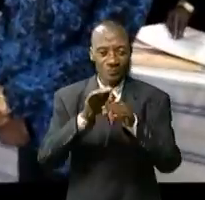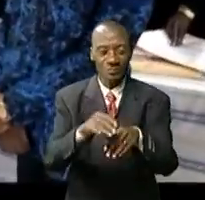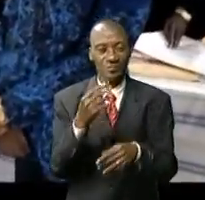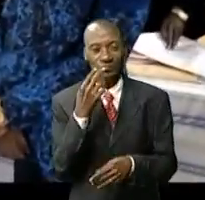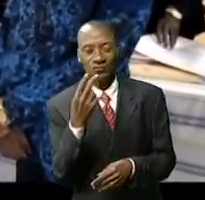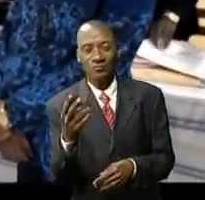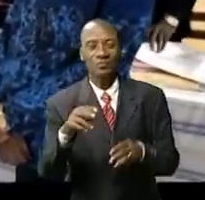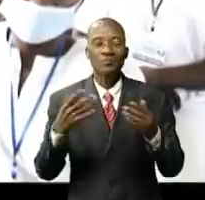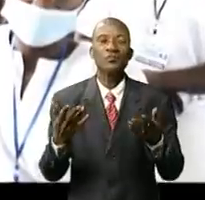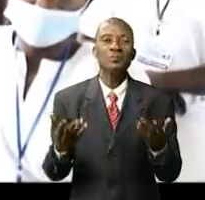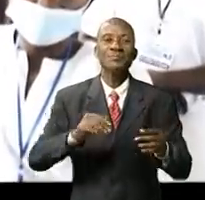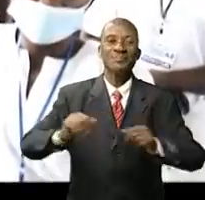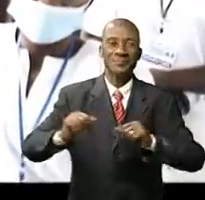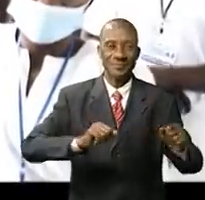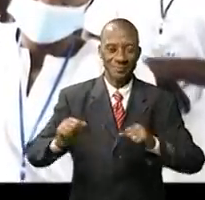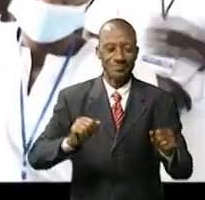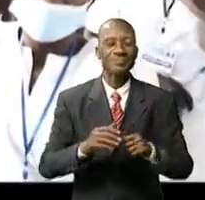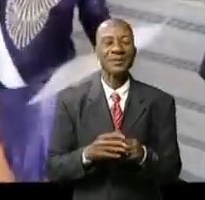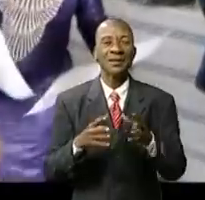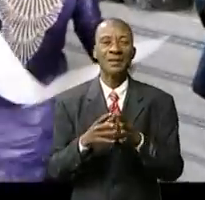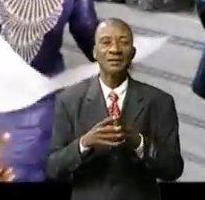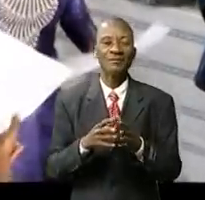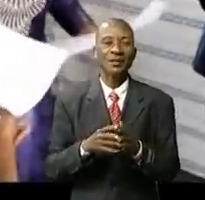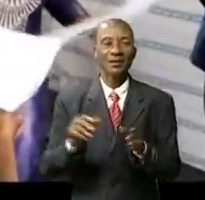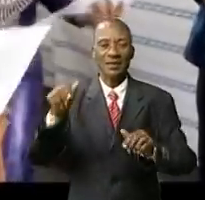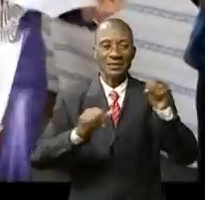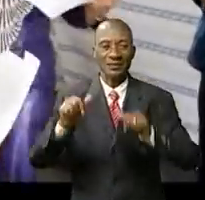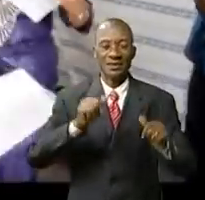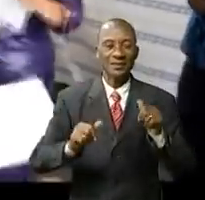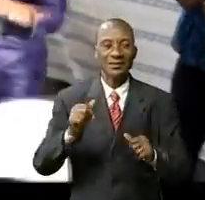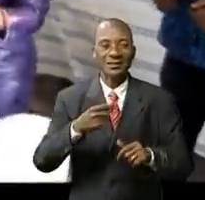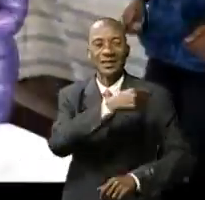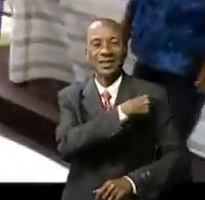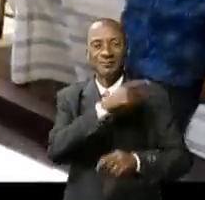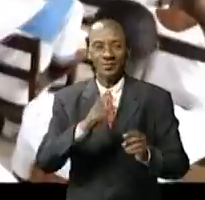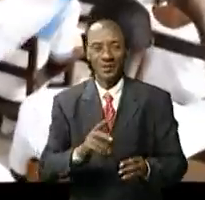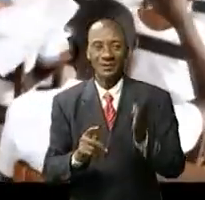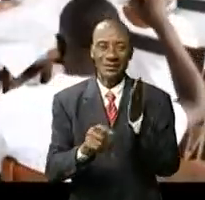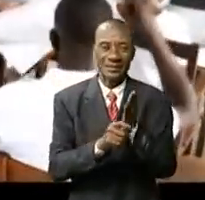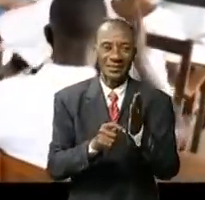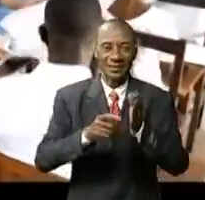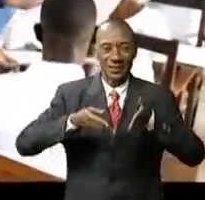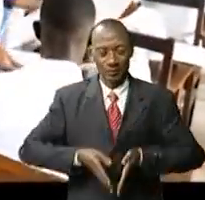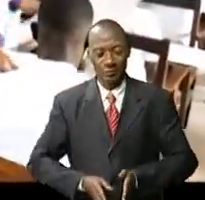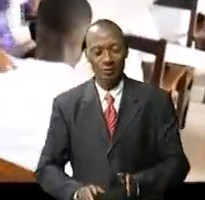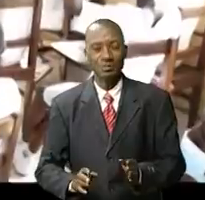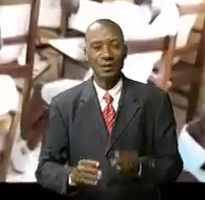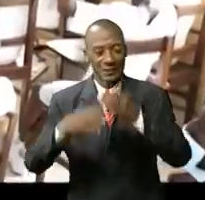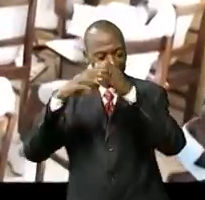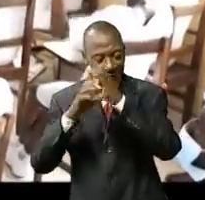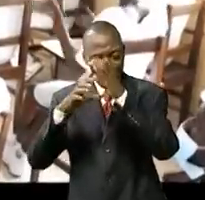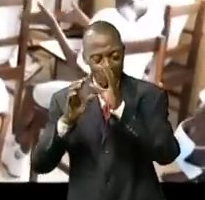filières, le sciences infirmières, accoucheuses, techniques d'assainissement et de laboratoires, pharmacies sont